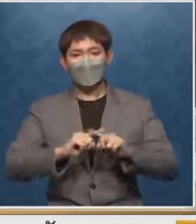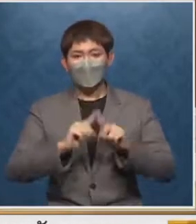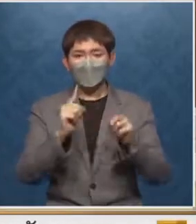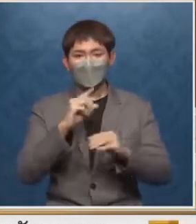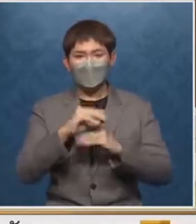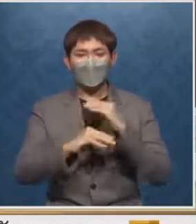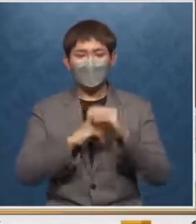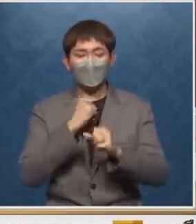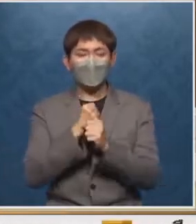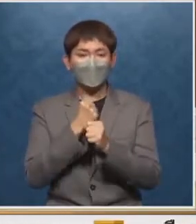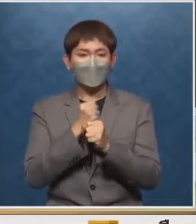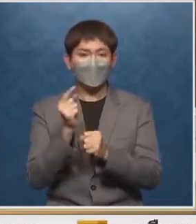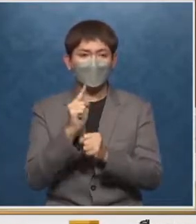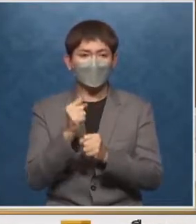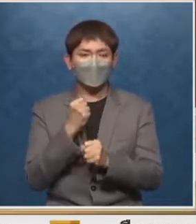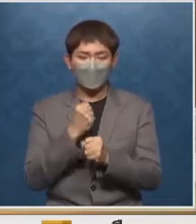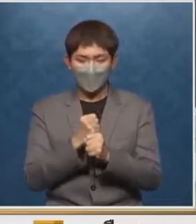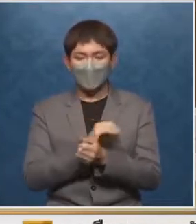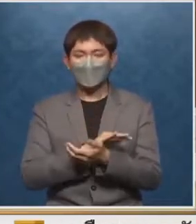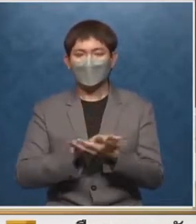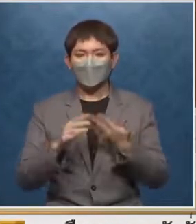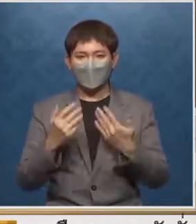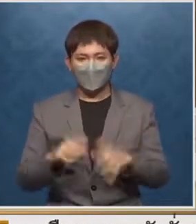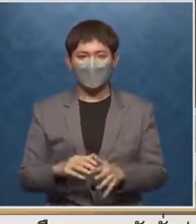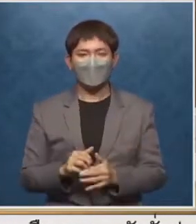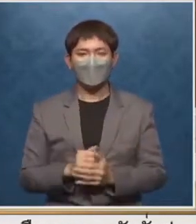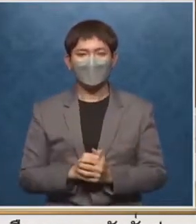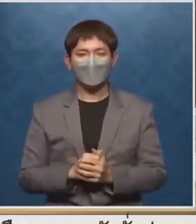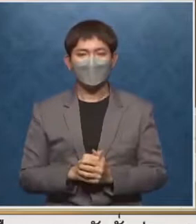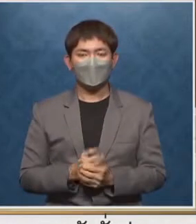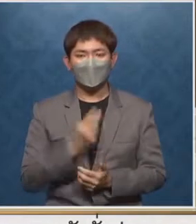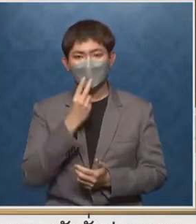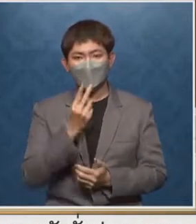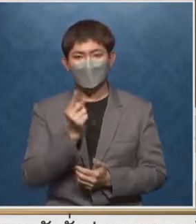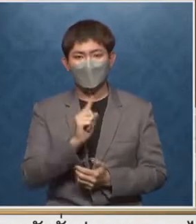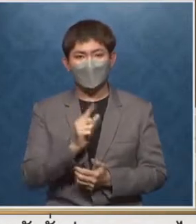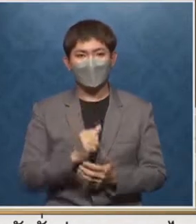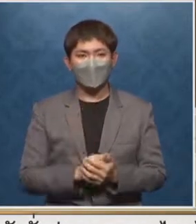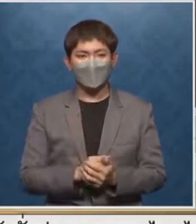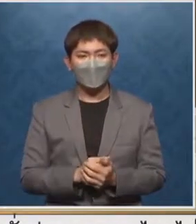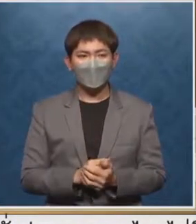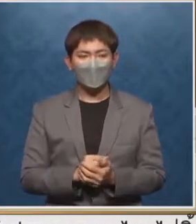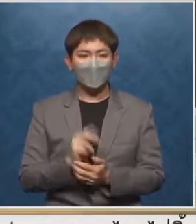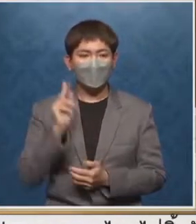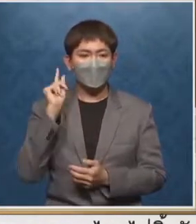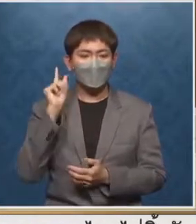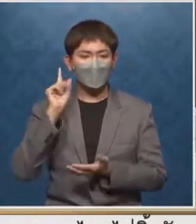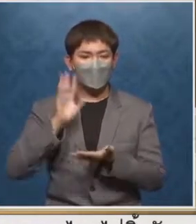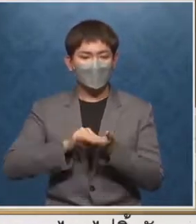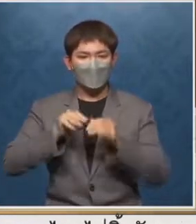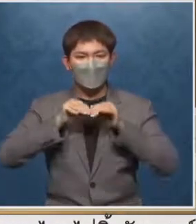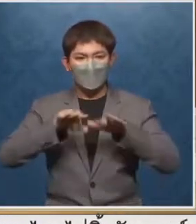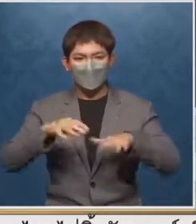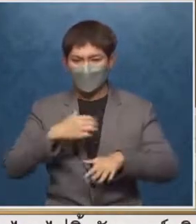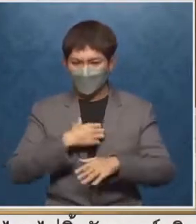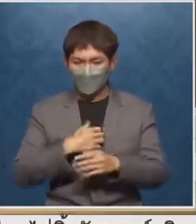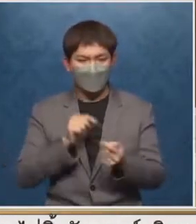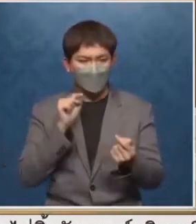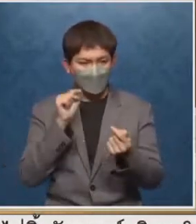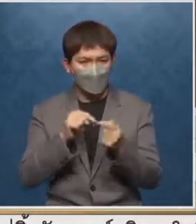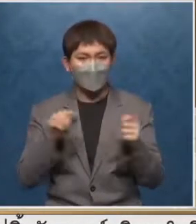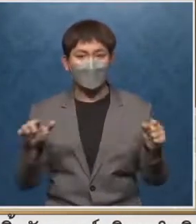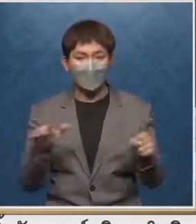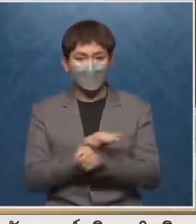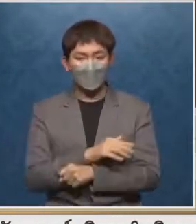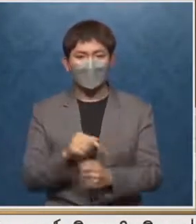งการที่เราได้ทำไปแล้วนะครับท่านเห็นว่าเรื่องของการเผยแพร่ข้อมูลเนี่ยอยากให้ครอบคลุมทุกกลุ่มเป้าหมายอันนี้